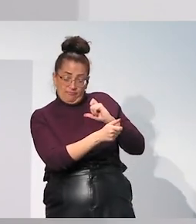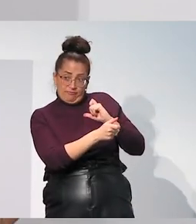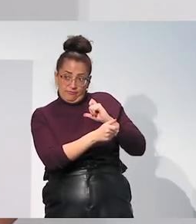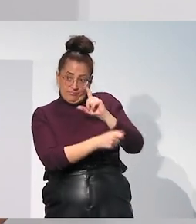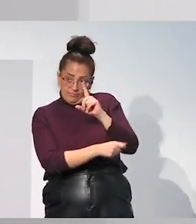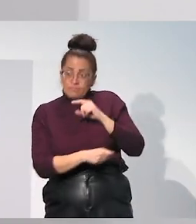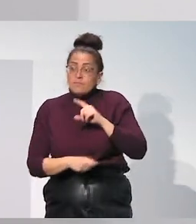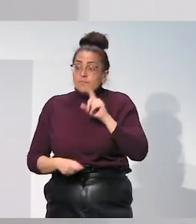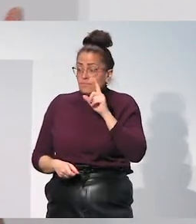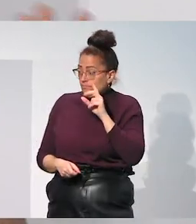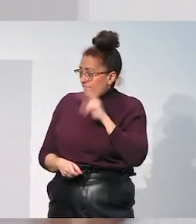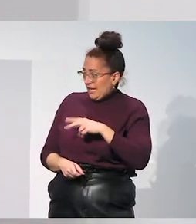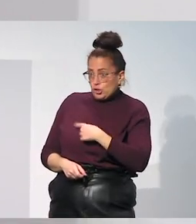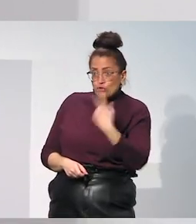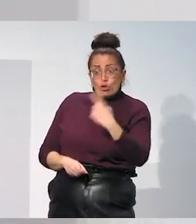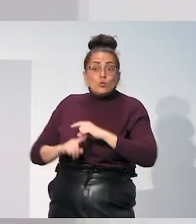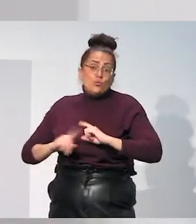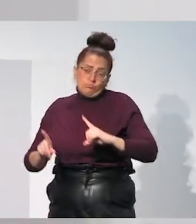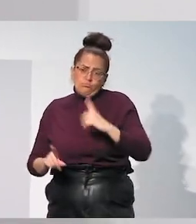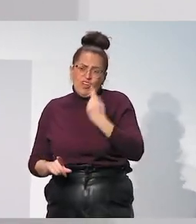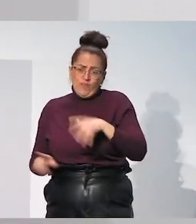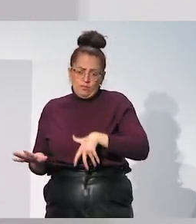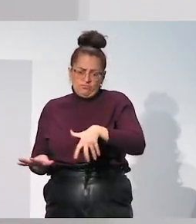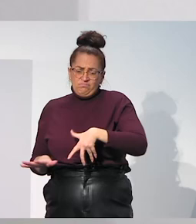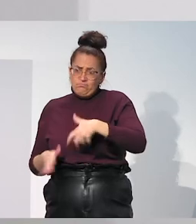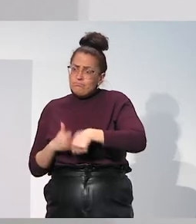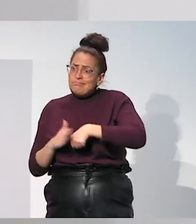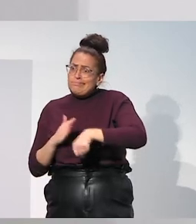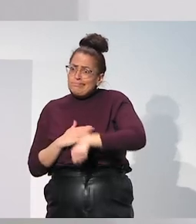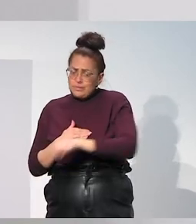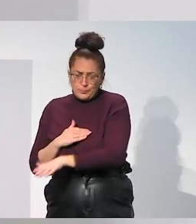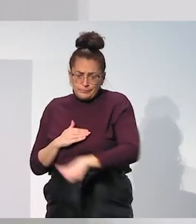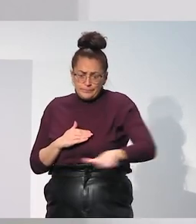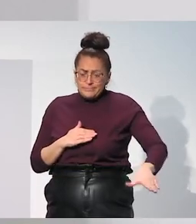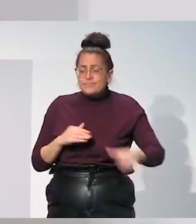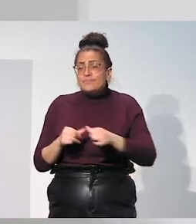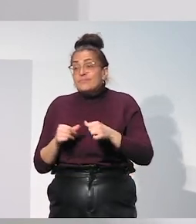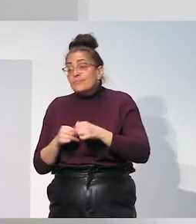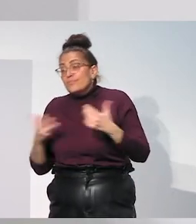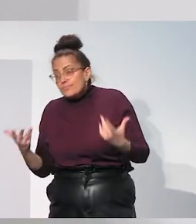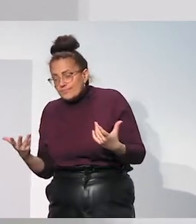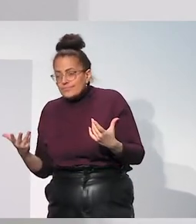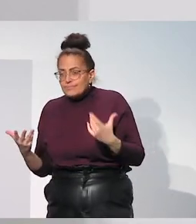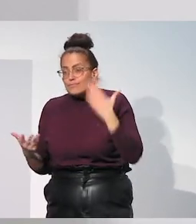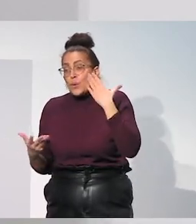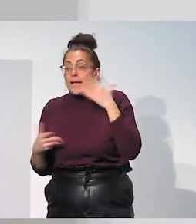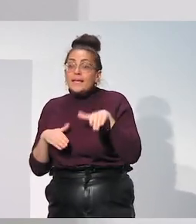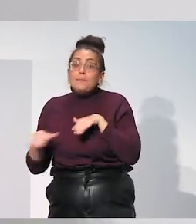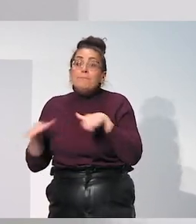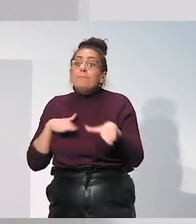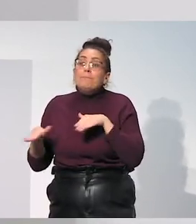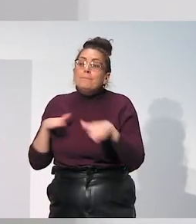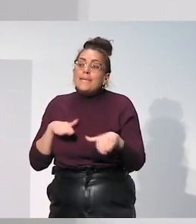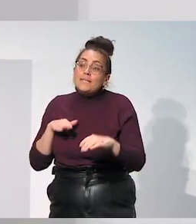pour l'aider, puisqu'elle a eu trois enfants très rapprochés. Hein. Alors, évidemment, méthode Ogino, hein, avec ses effets secondaires, que l'on connaît,